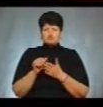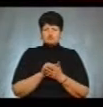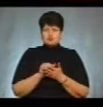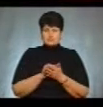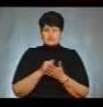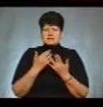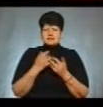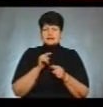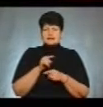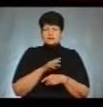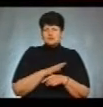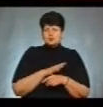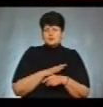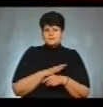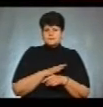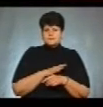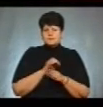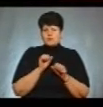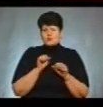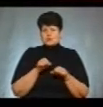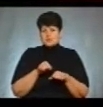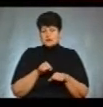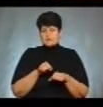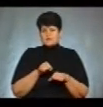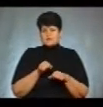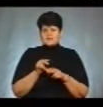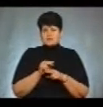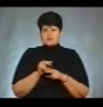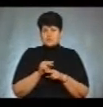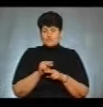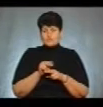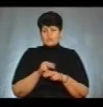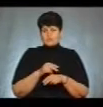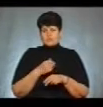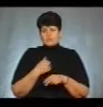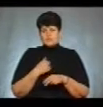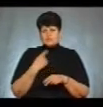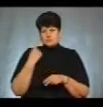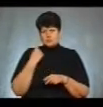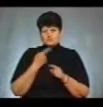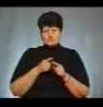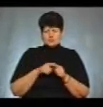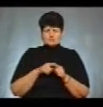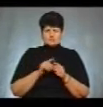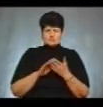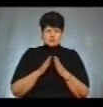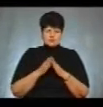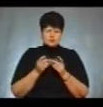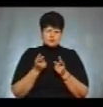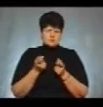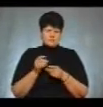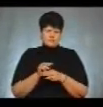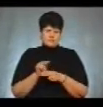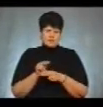документацію, наскільки там було можливо її відкоригувати. І я думаю, що ті всю ситуацію ми виправимо, що